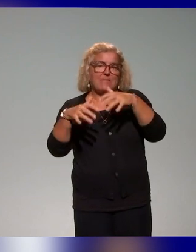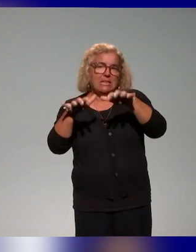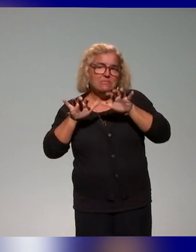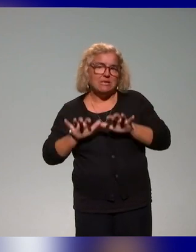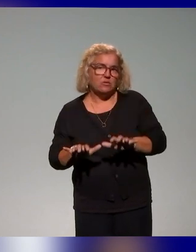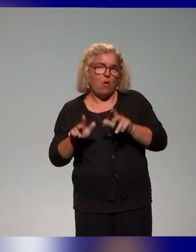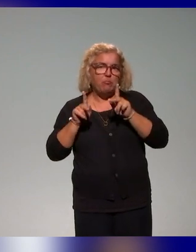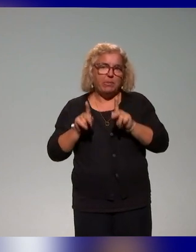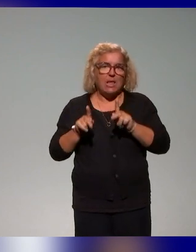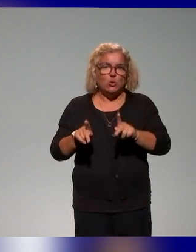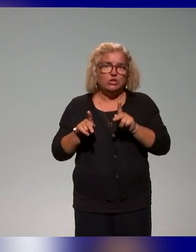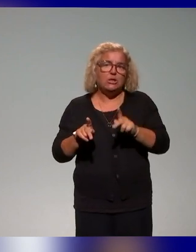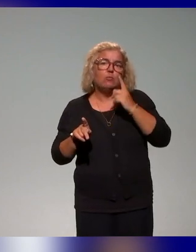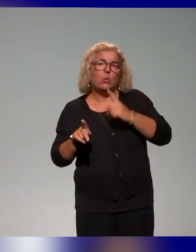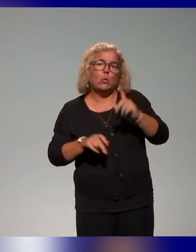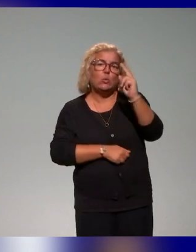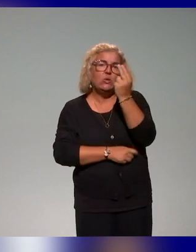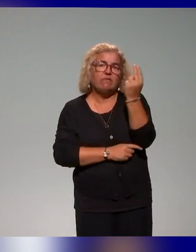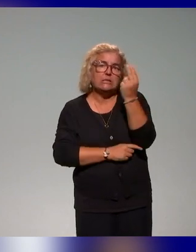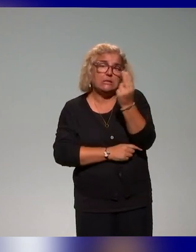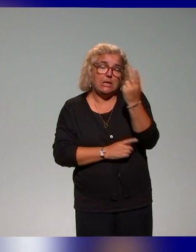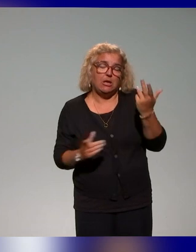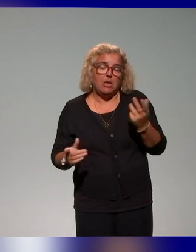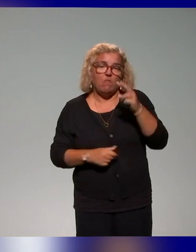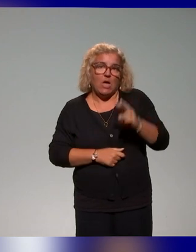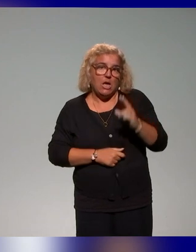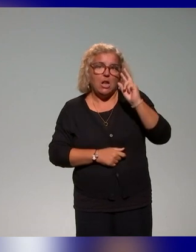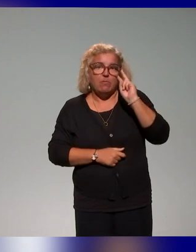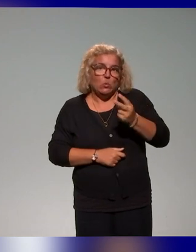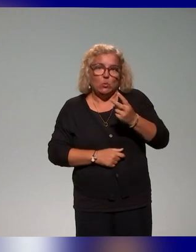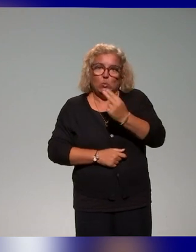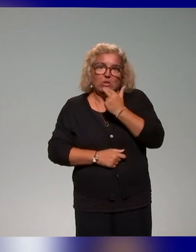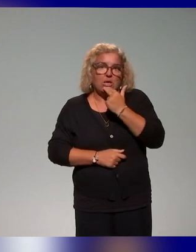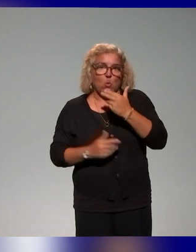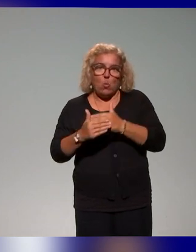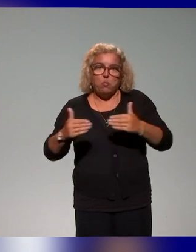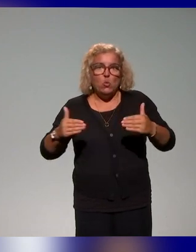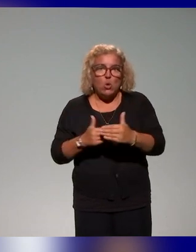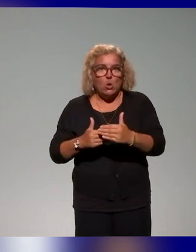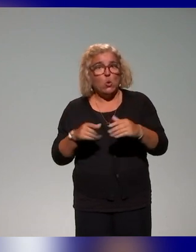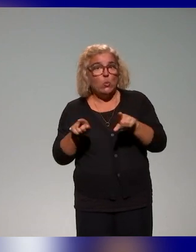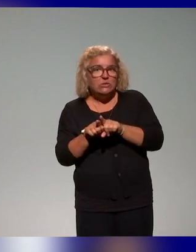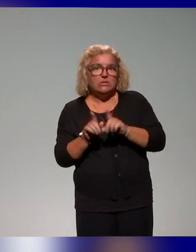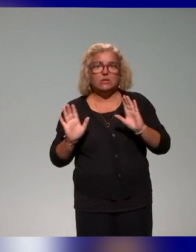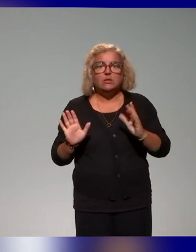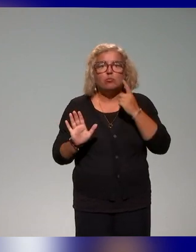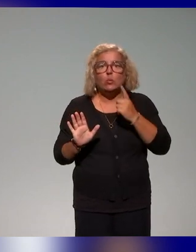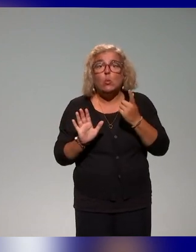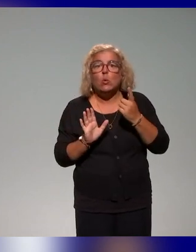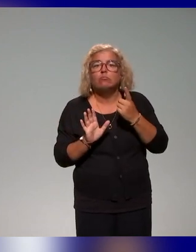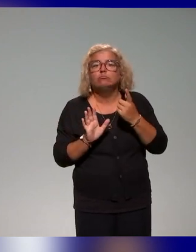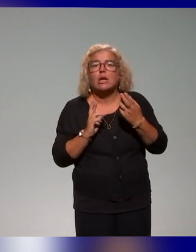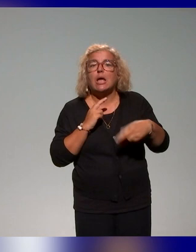universités, m'en conforte effectivement dans cet usage de Moodle. Et je précise pour répondre aussi à cette